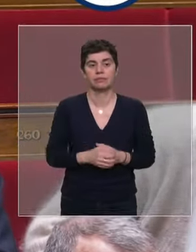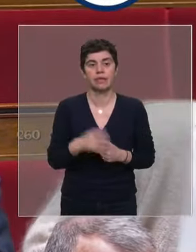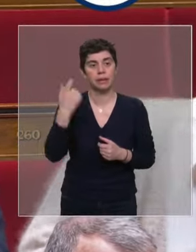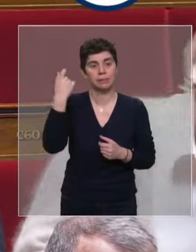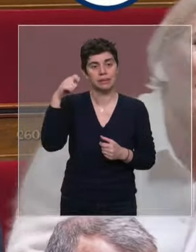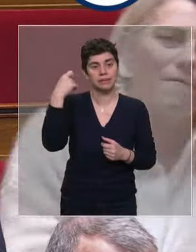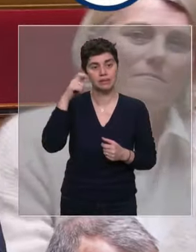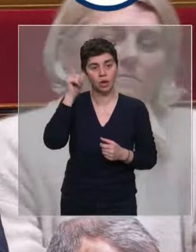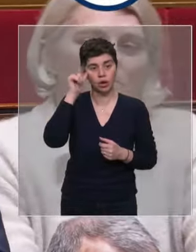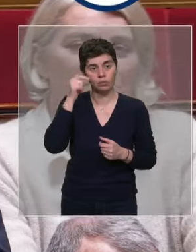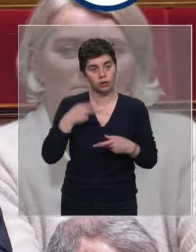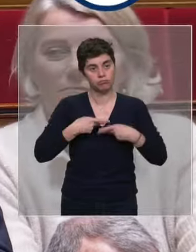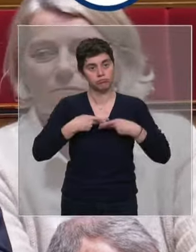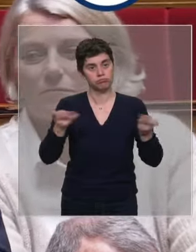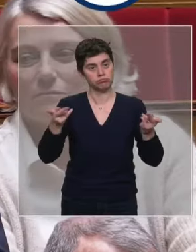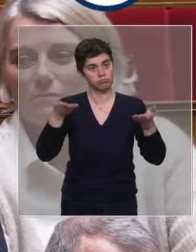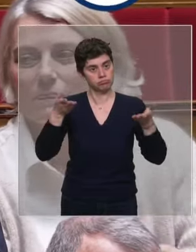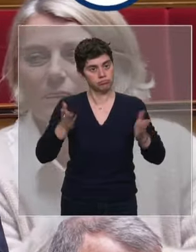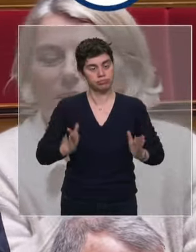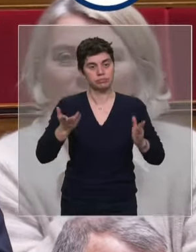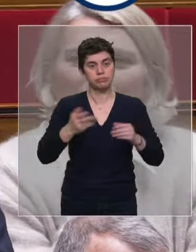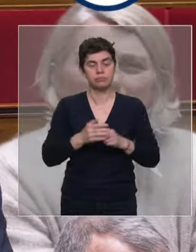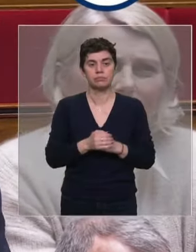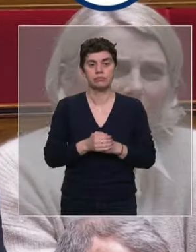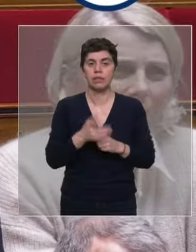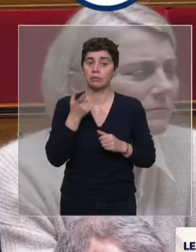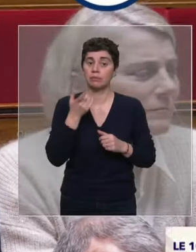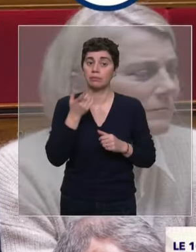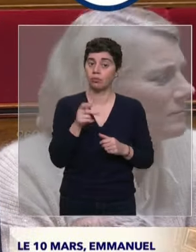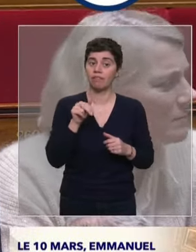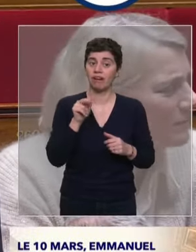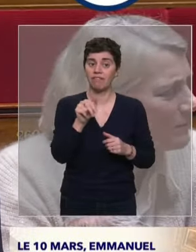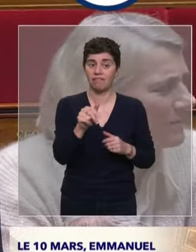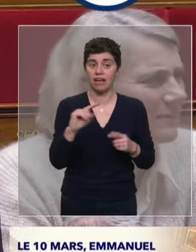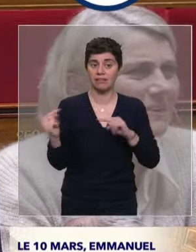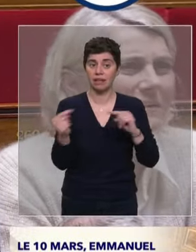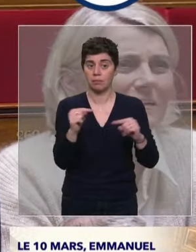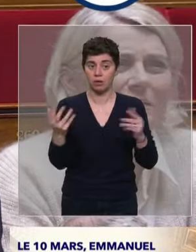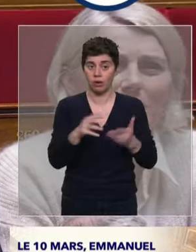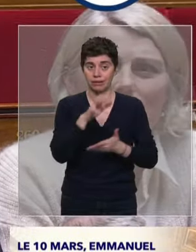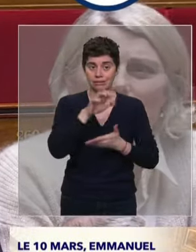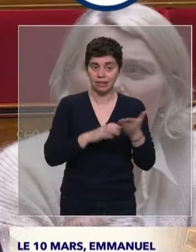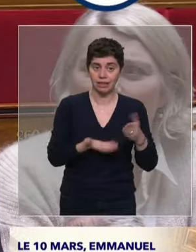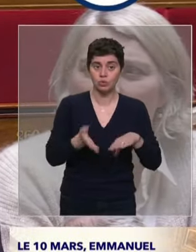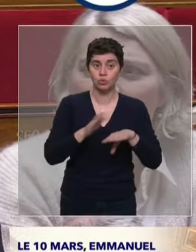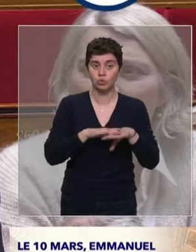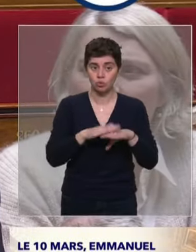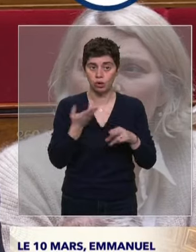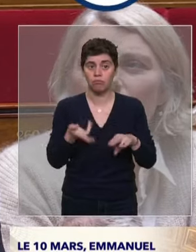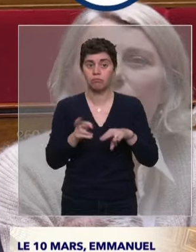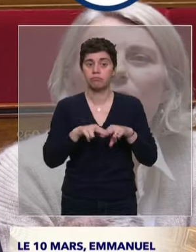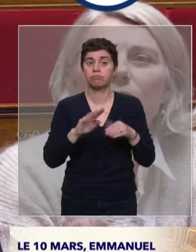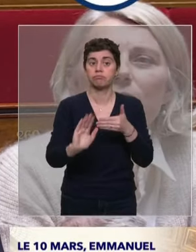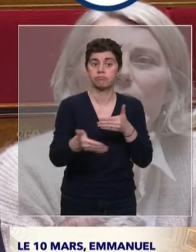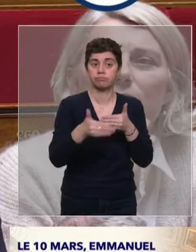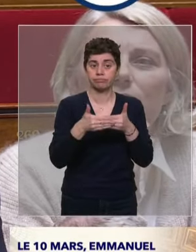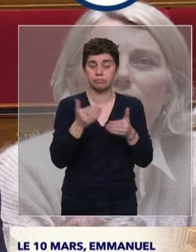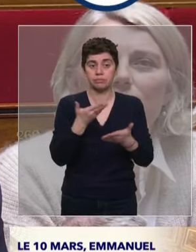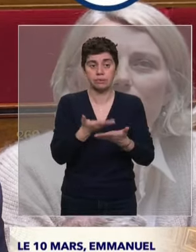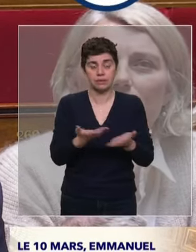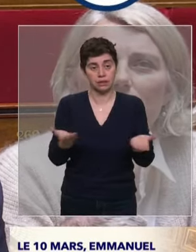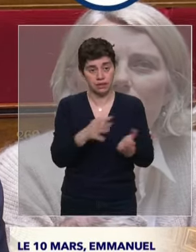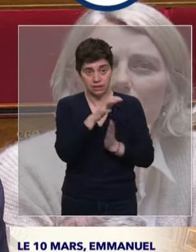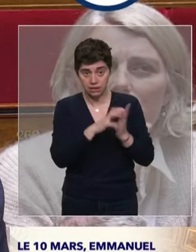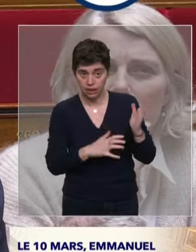l'a confirmé. Nous allons bientôt débattre d'un texte sur la fin de vie. Ce texte répondra à